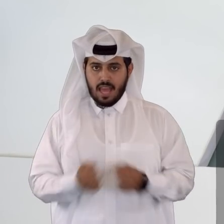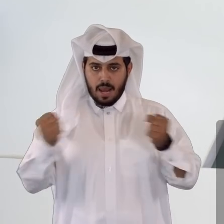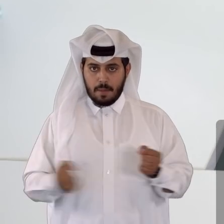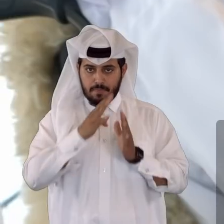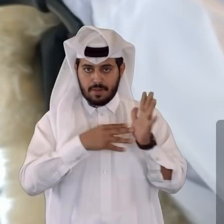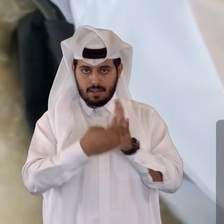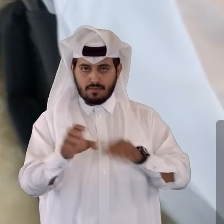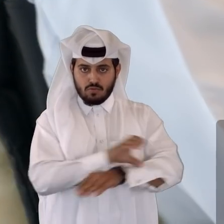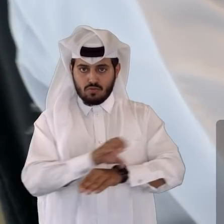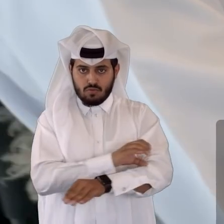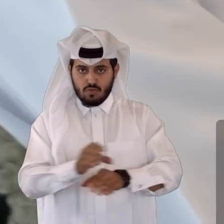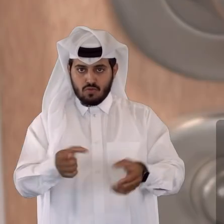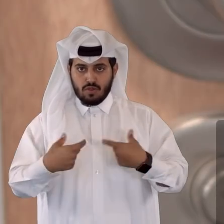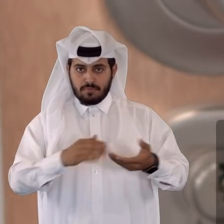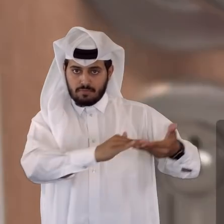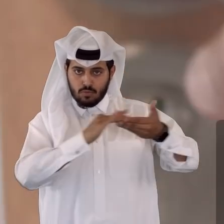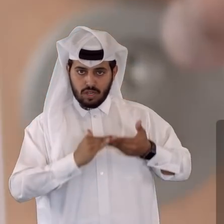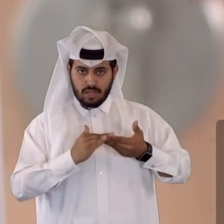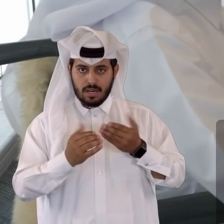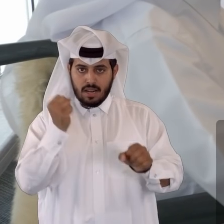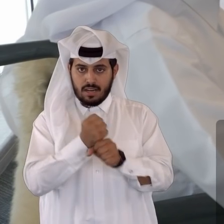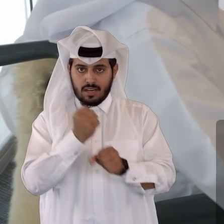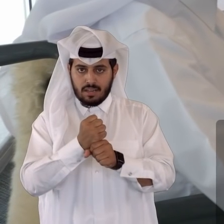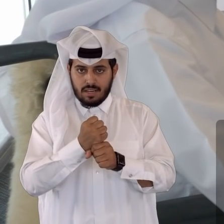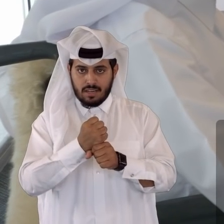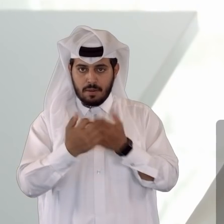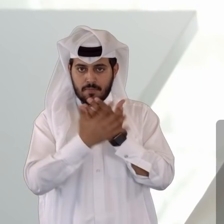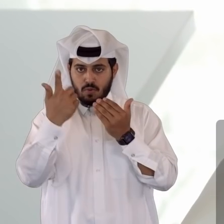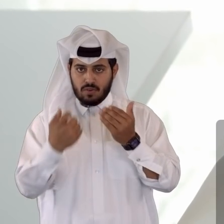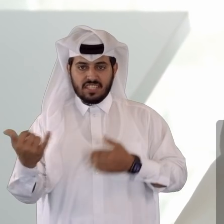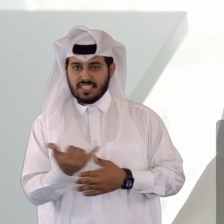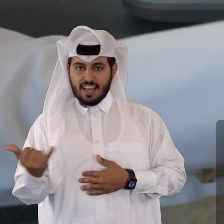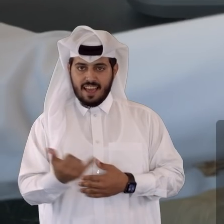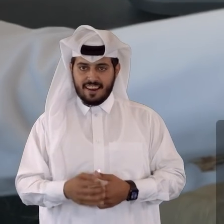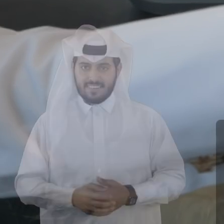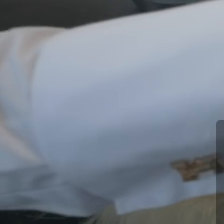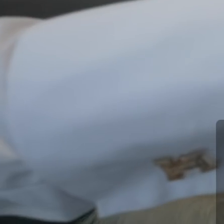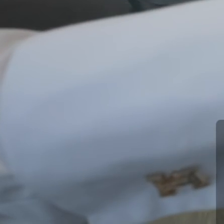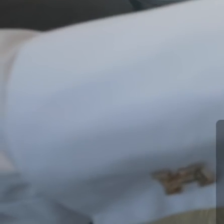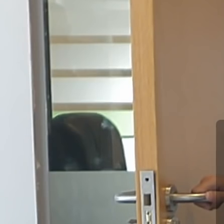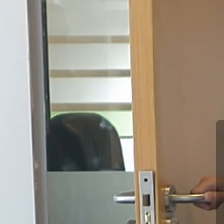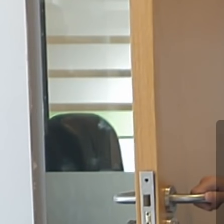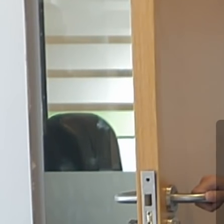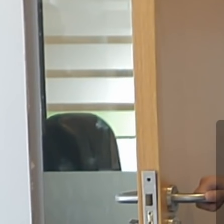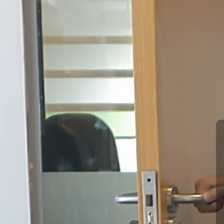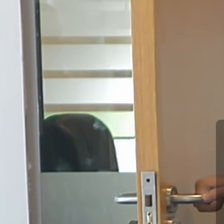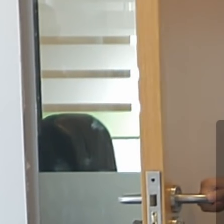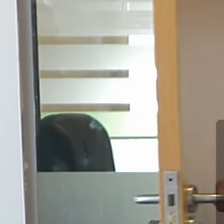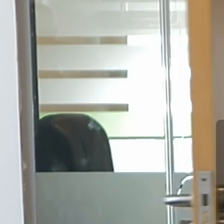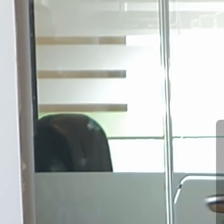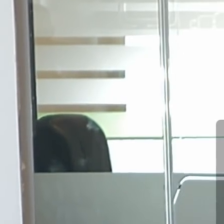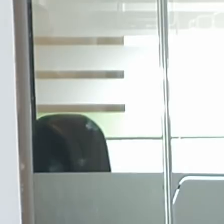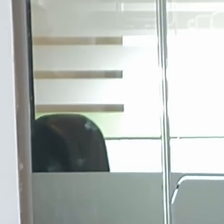للنفاذ إلى الوظيفة عبر برنامج متخصص وفق أفضل الممارسات العالمية في مجال